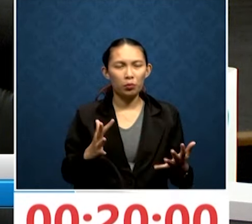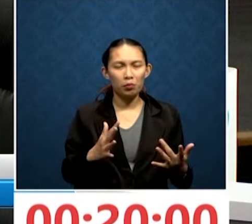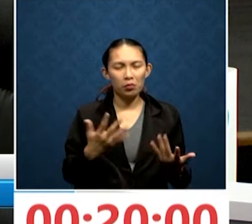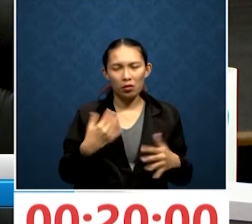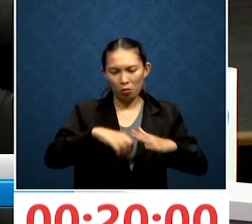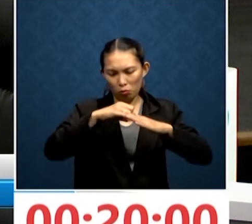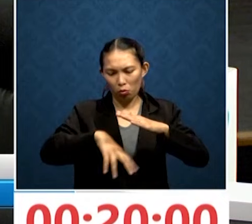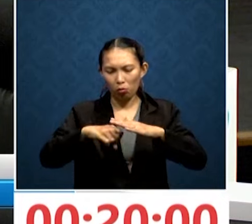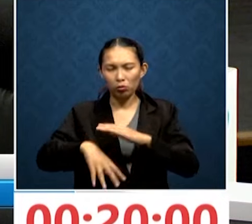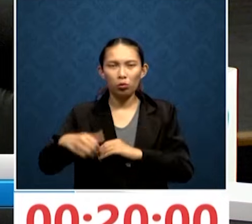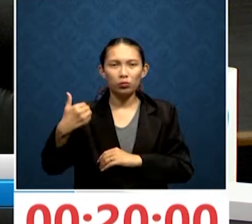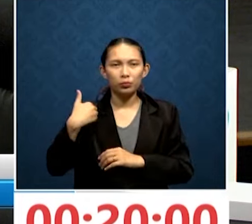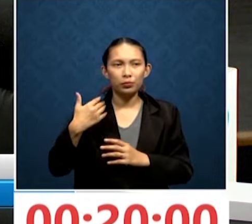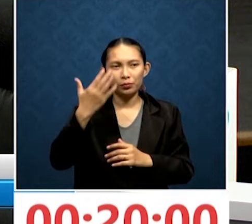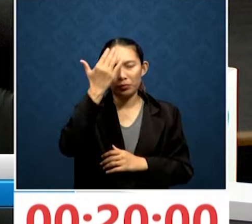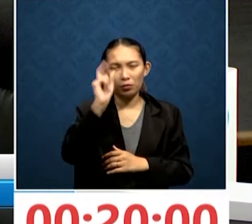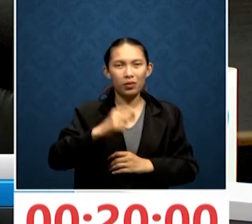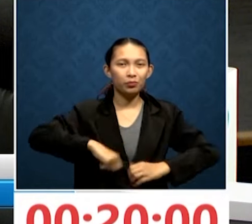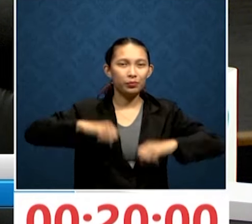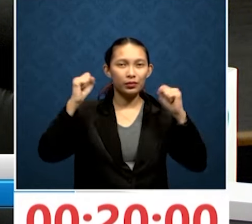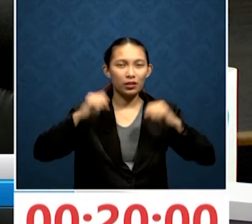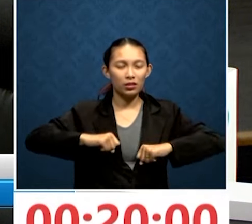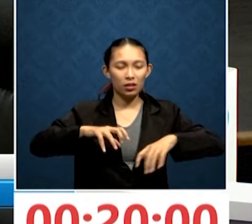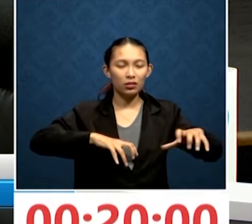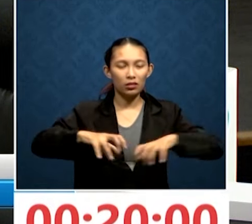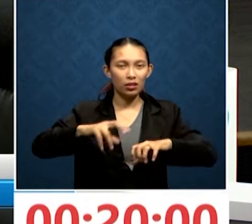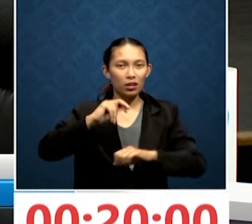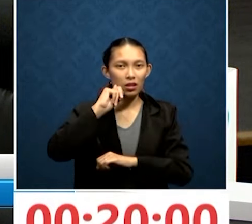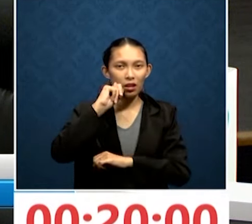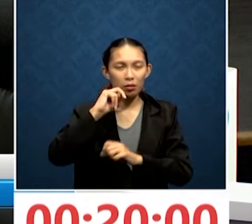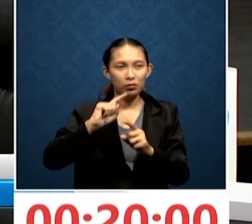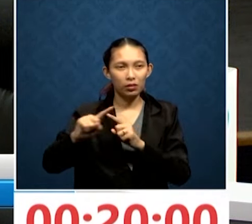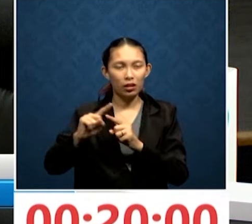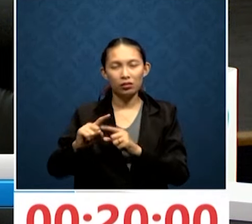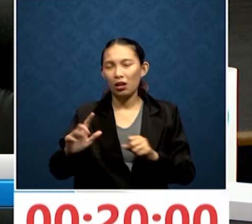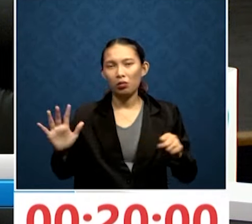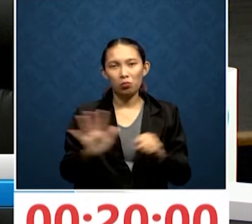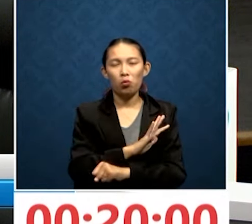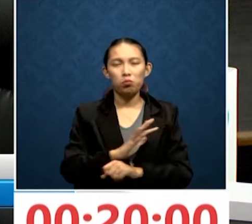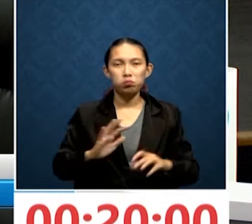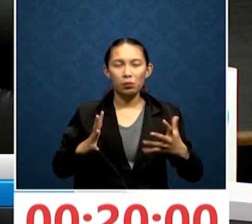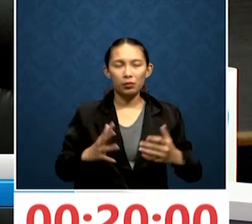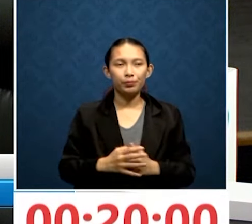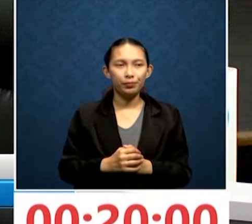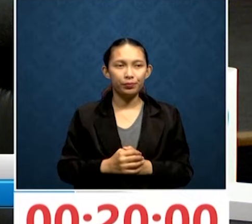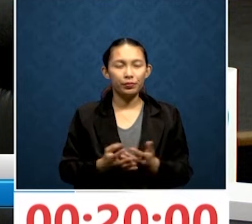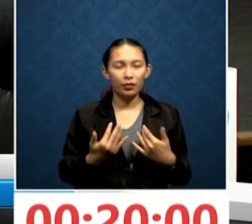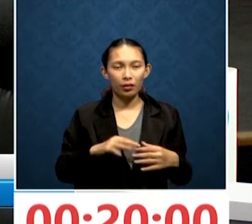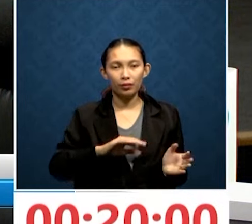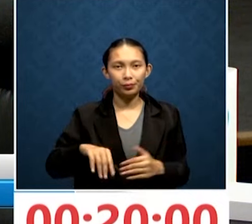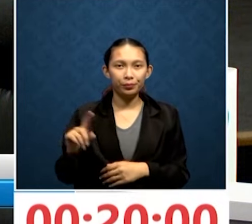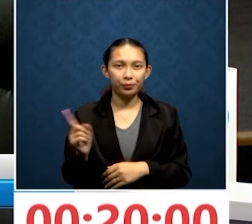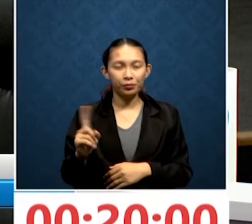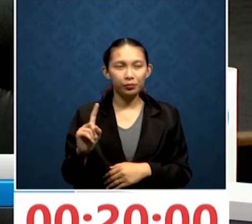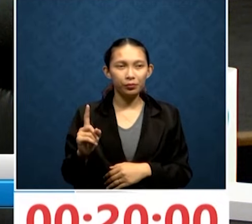ๆจุดทำให้ในการตัดสินใจในการบริหารจัดการน้ำไม่เต็มประสิทธิภาพนอกจากนี้ยังขาดการ